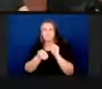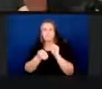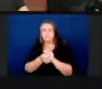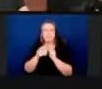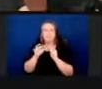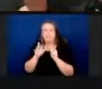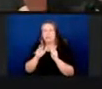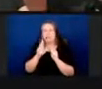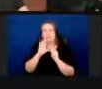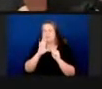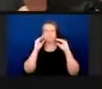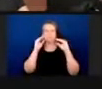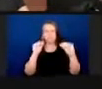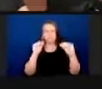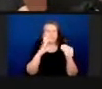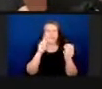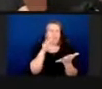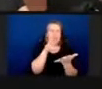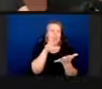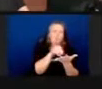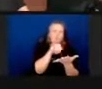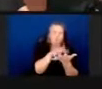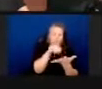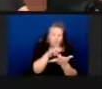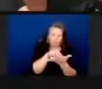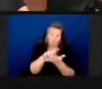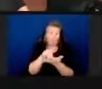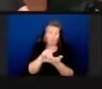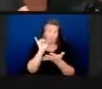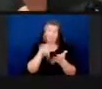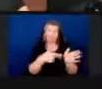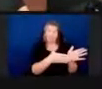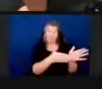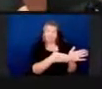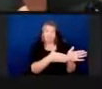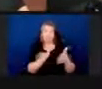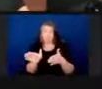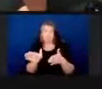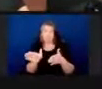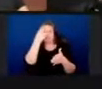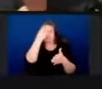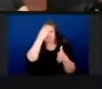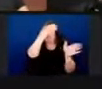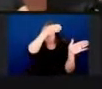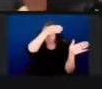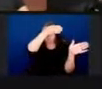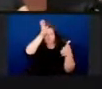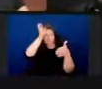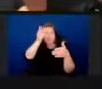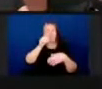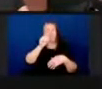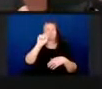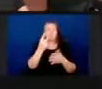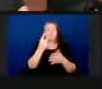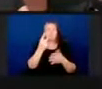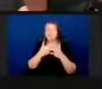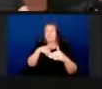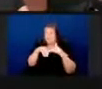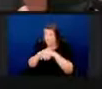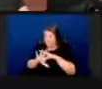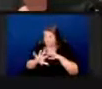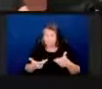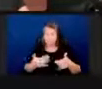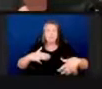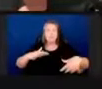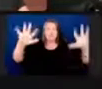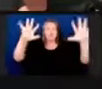Jambo lingine linalohusiana na modeli hii ni kubadilisha namna ambavyo mafunzo yanaendelea.